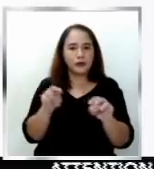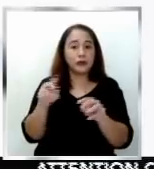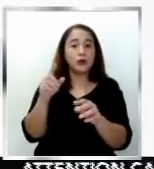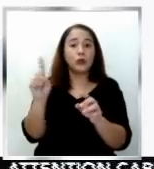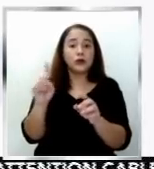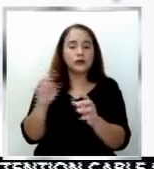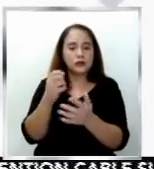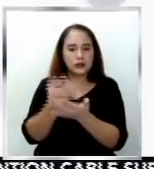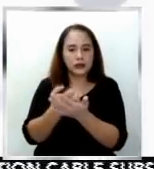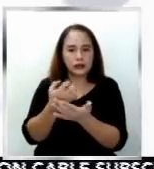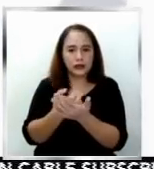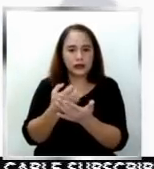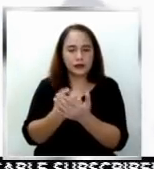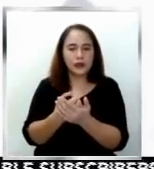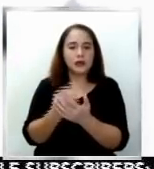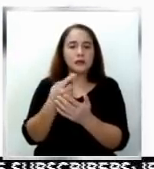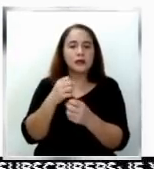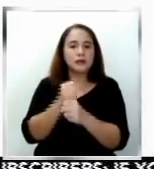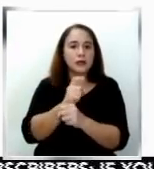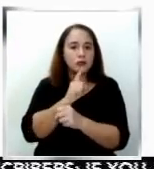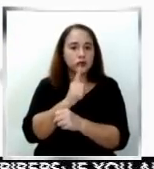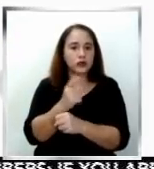have to be sure that